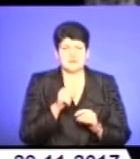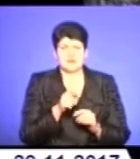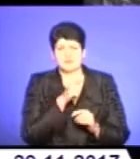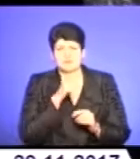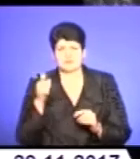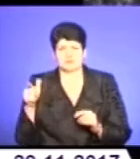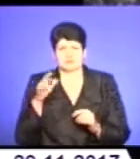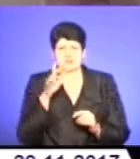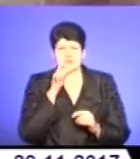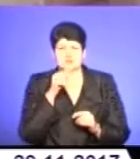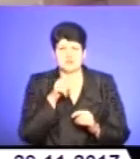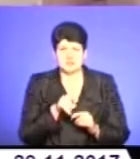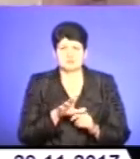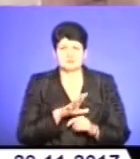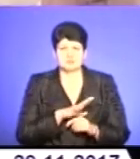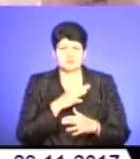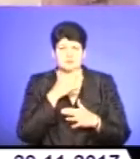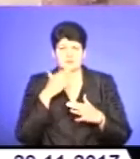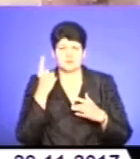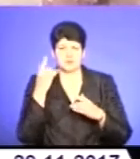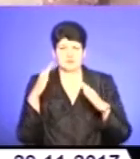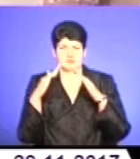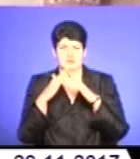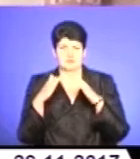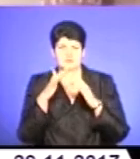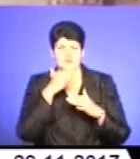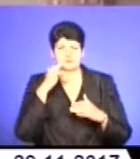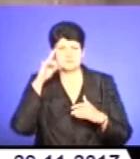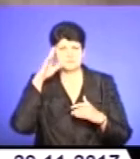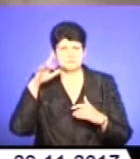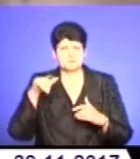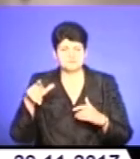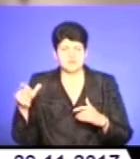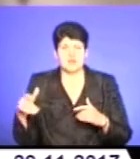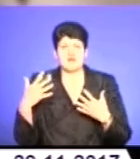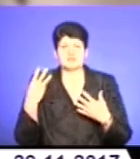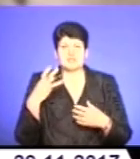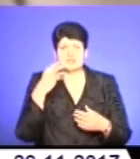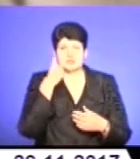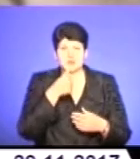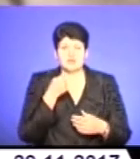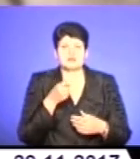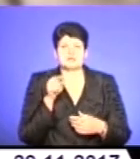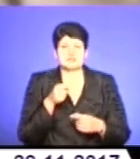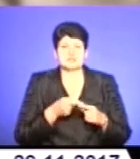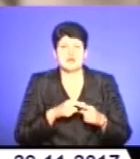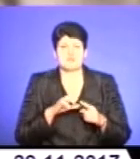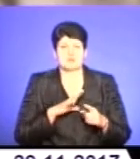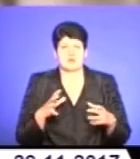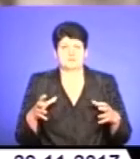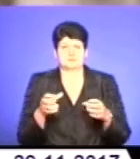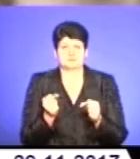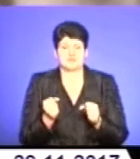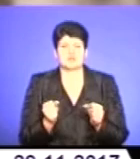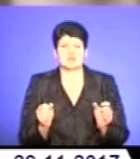митці мешкали та творили в комфортних умовах під одним дахом. Однак в 30-х роках дім став для них пасткою. Радянська влада скористалася